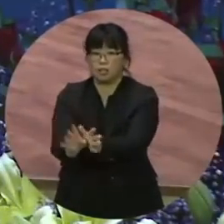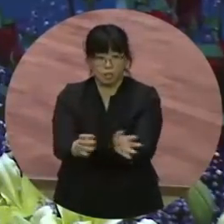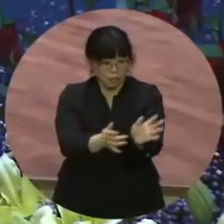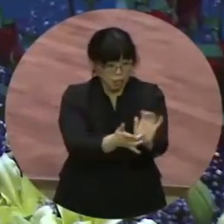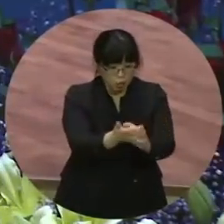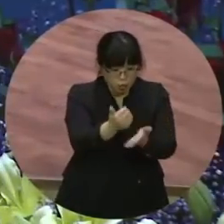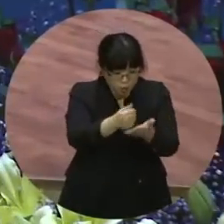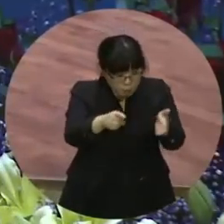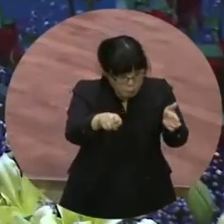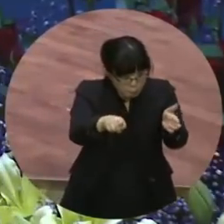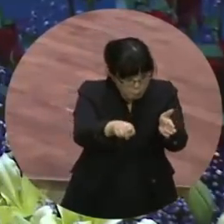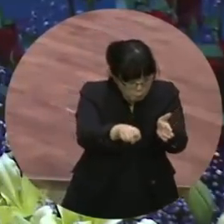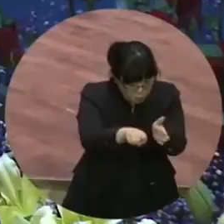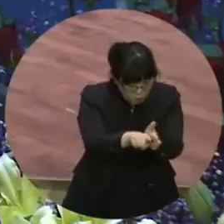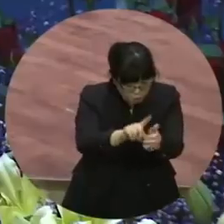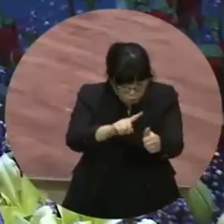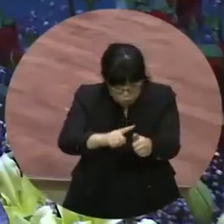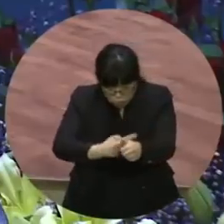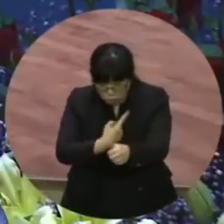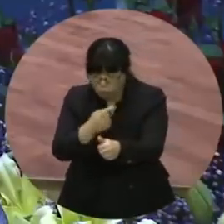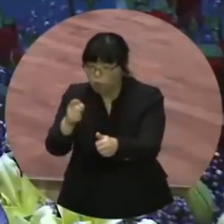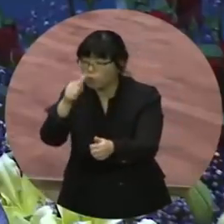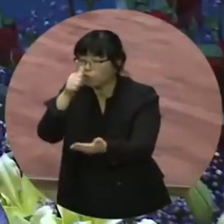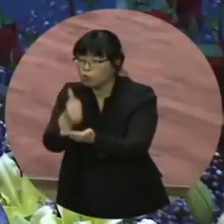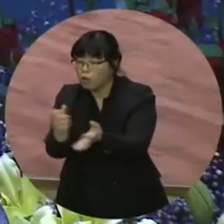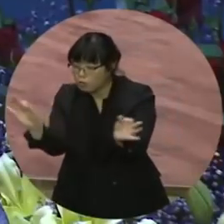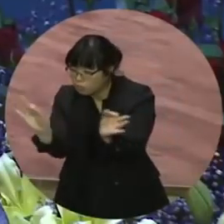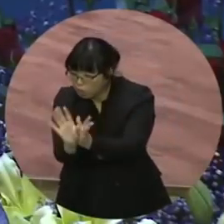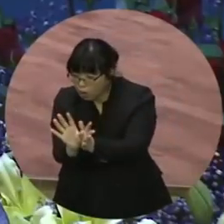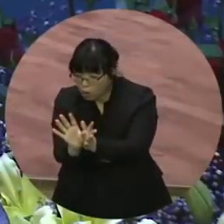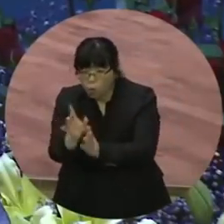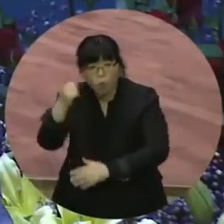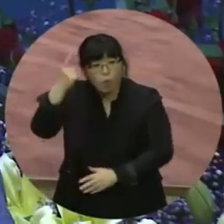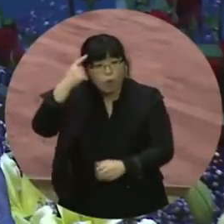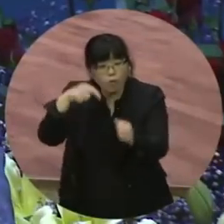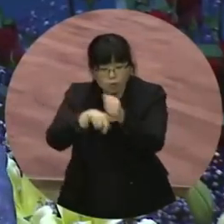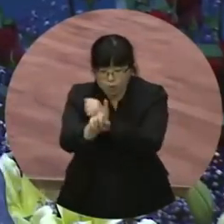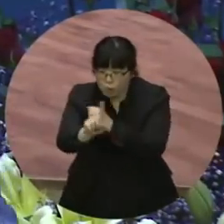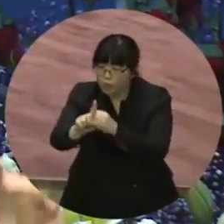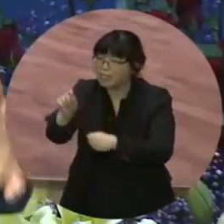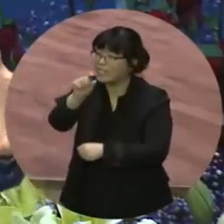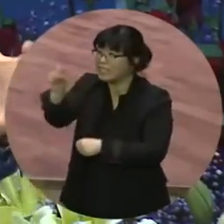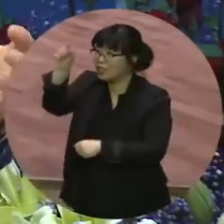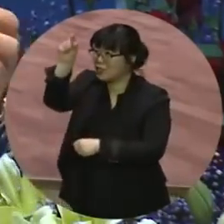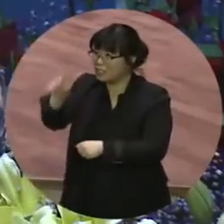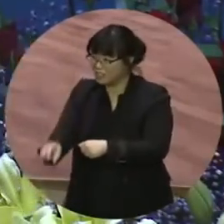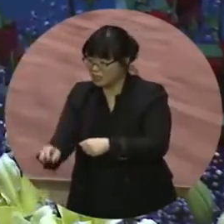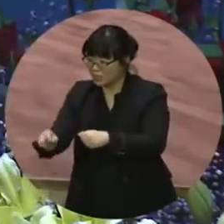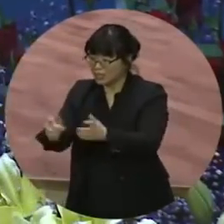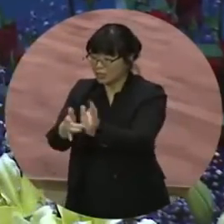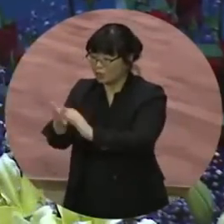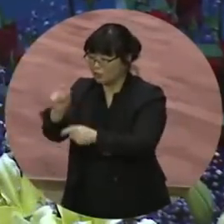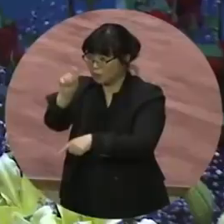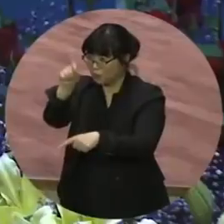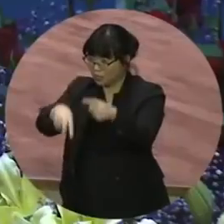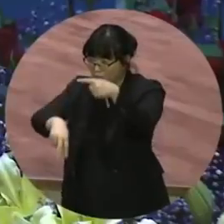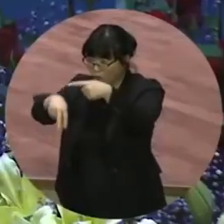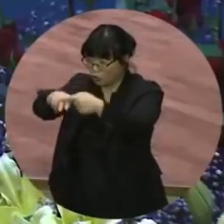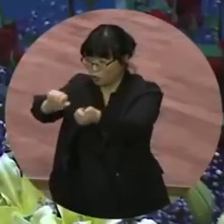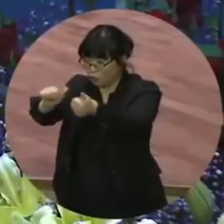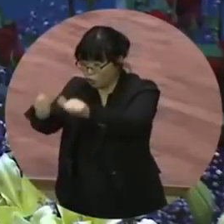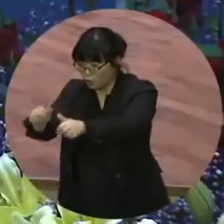해결됐어요? 십자가 예수의 보혈로. 그래서 우리는 의인이에요. 이 교회는 구원받은 자들이 나오는